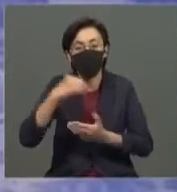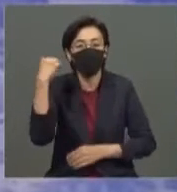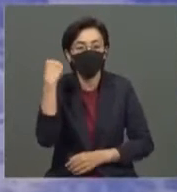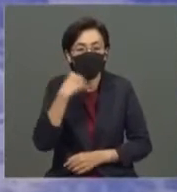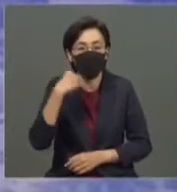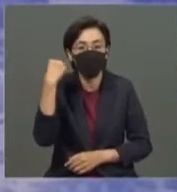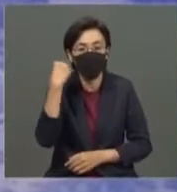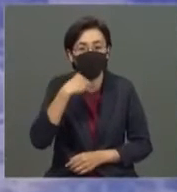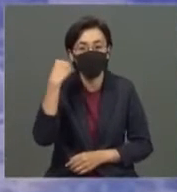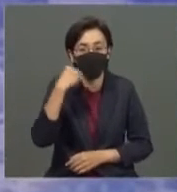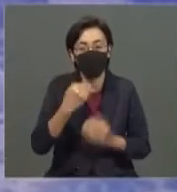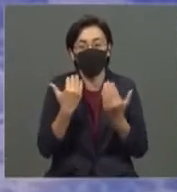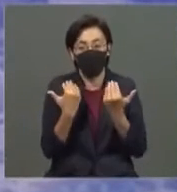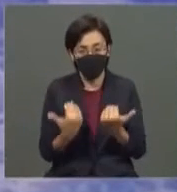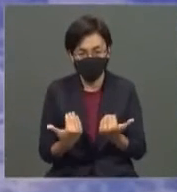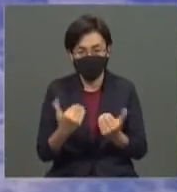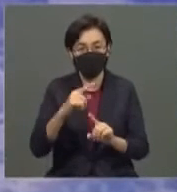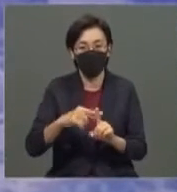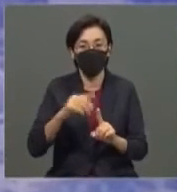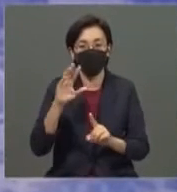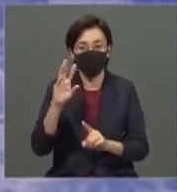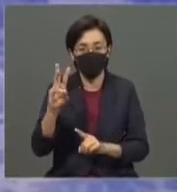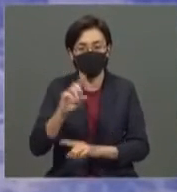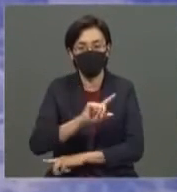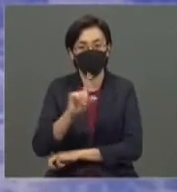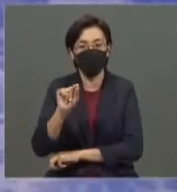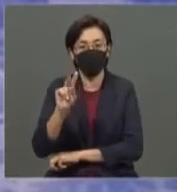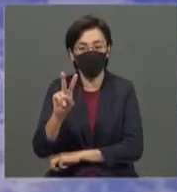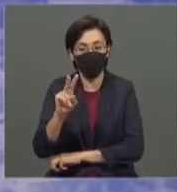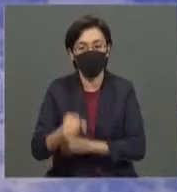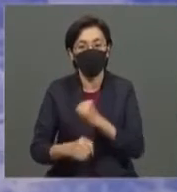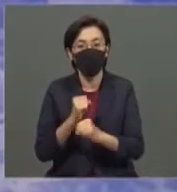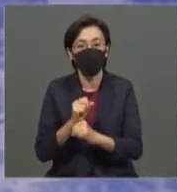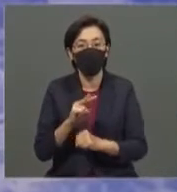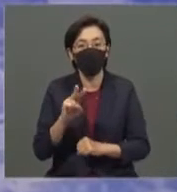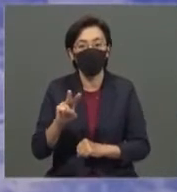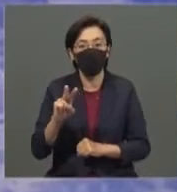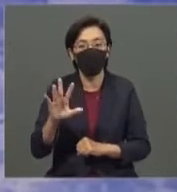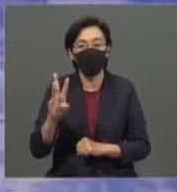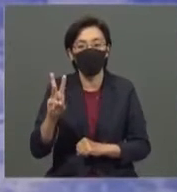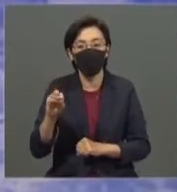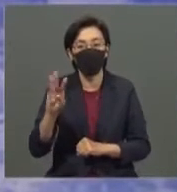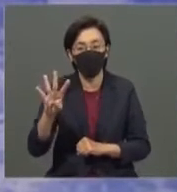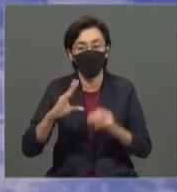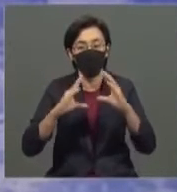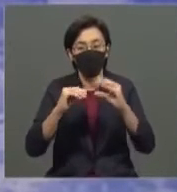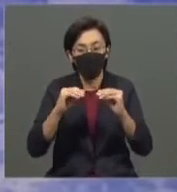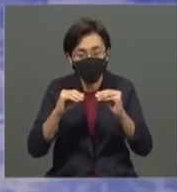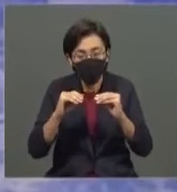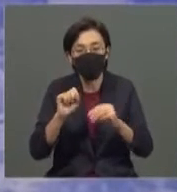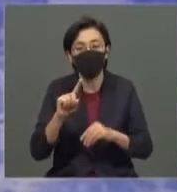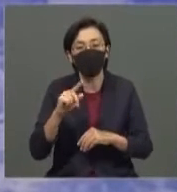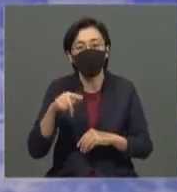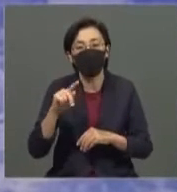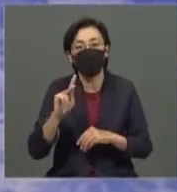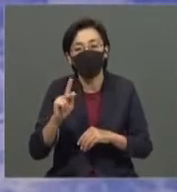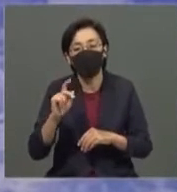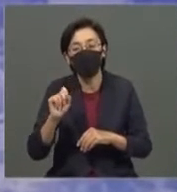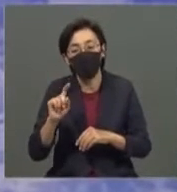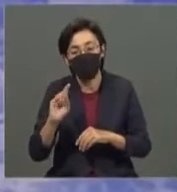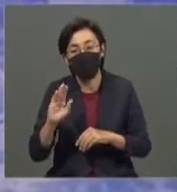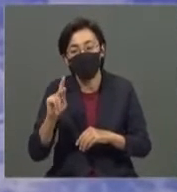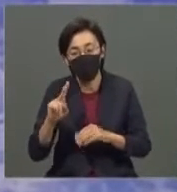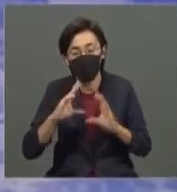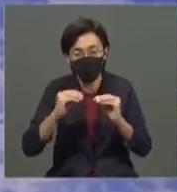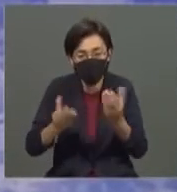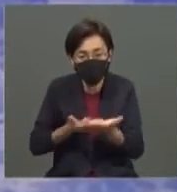ะครับ22มิถุนายน2564มีการประชุมสปก.สปค.ในเช้านี้ประเด็นที่ฟลุกว่